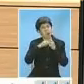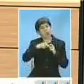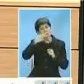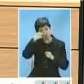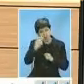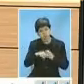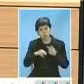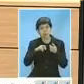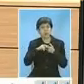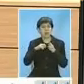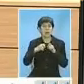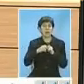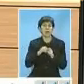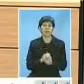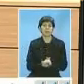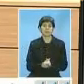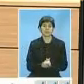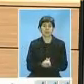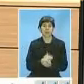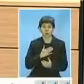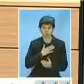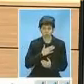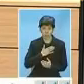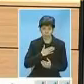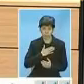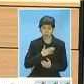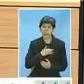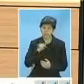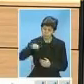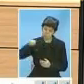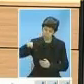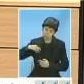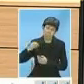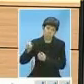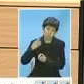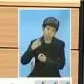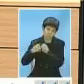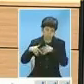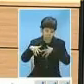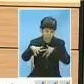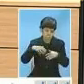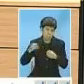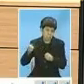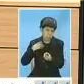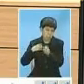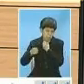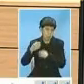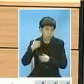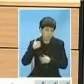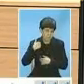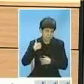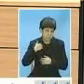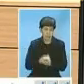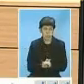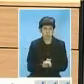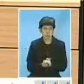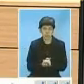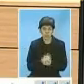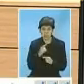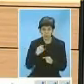างนี้ครับผมได้รับคำร้องเรียนจากประชาชนไ